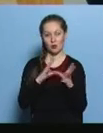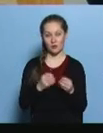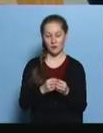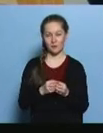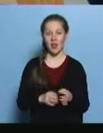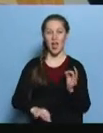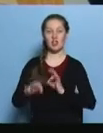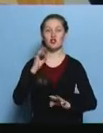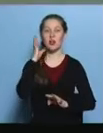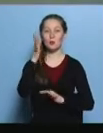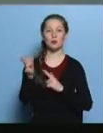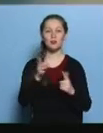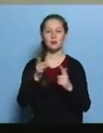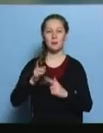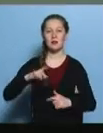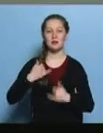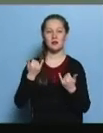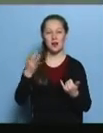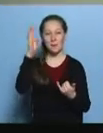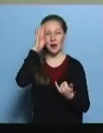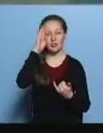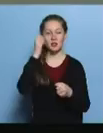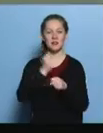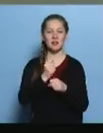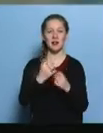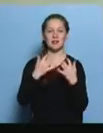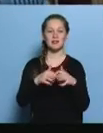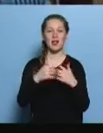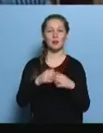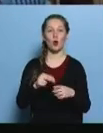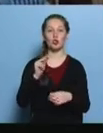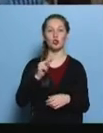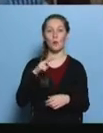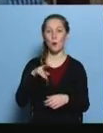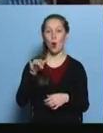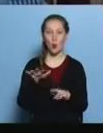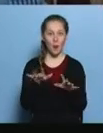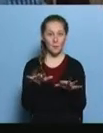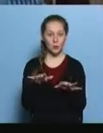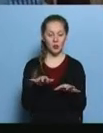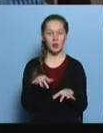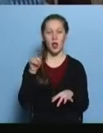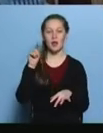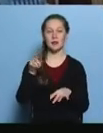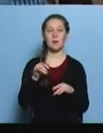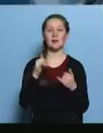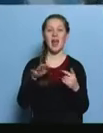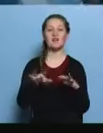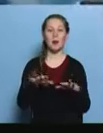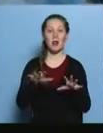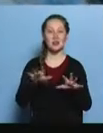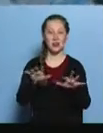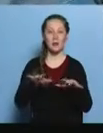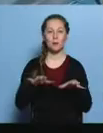инженеров будущего. В мастерской для мальчиков налаживают станок с компьютерным управлением. В компьютерах для уроков информатики самая